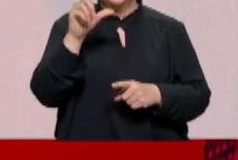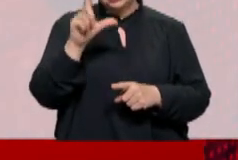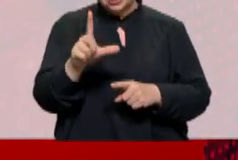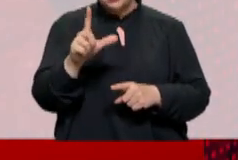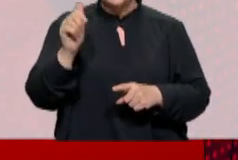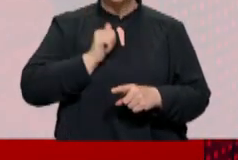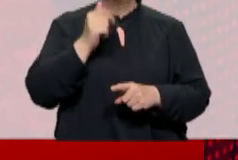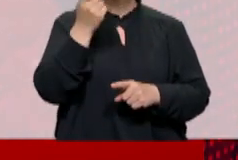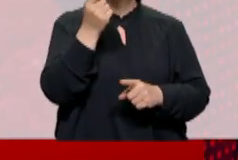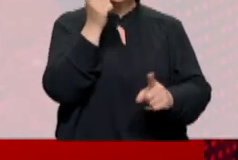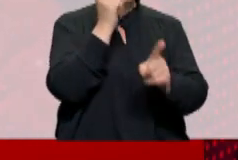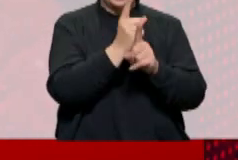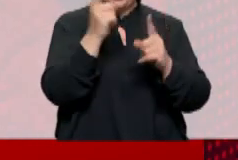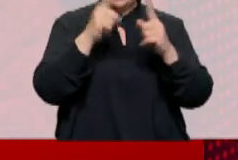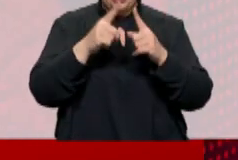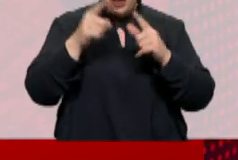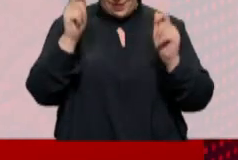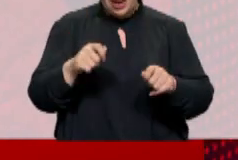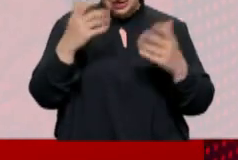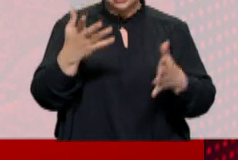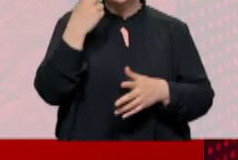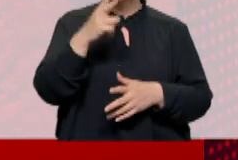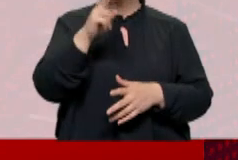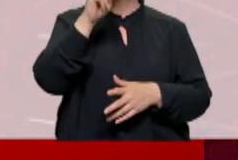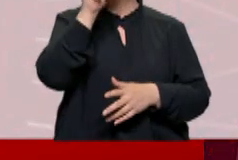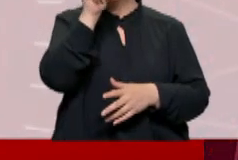olması gerekiyor. Asgari ücrete göre bir hesaplama yaptığımızda